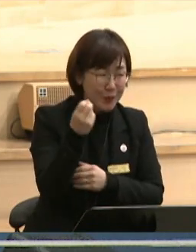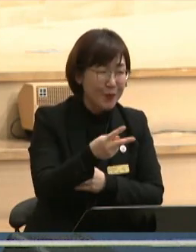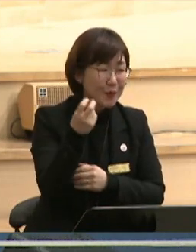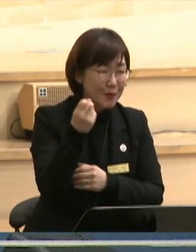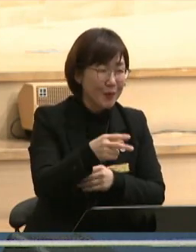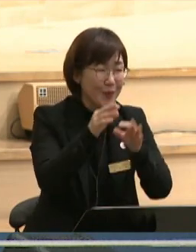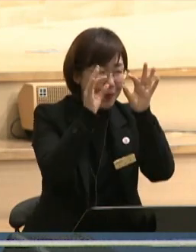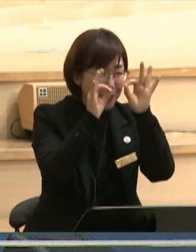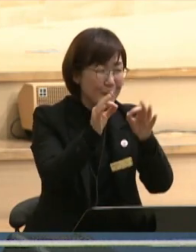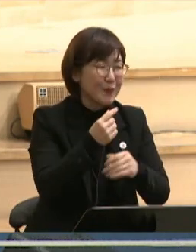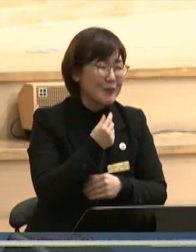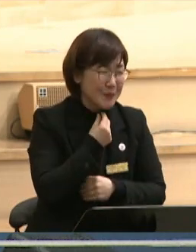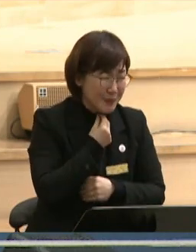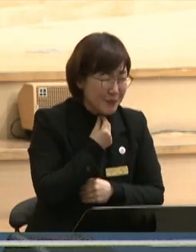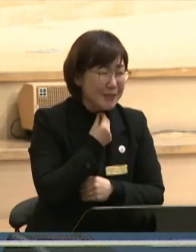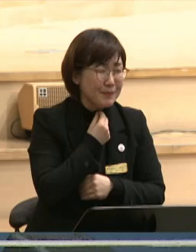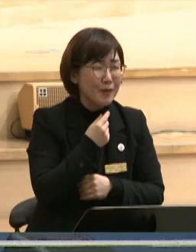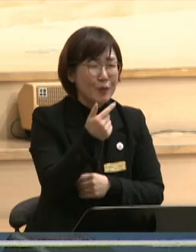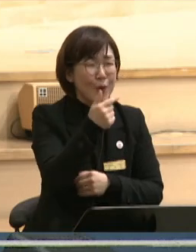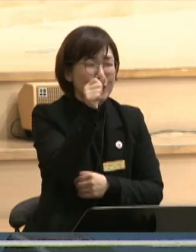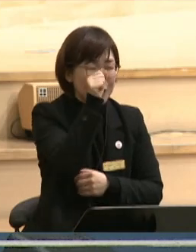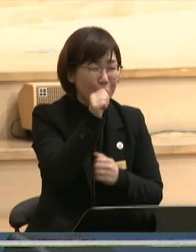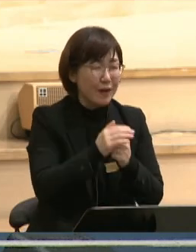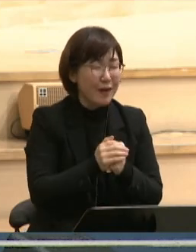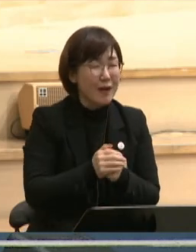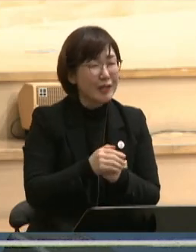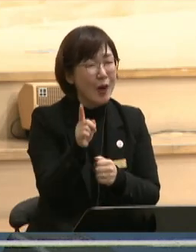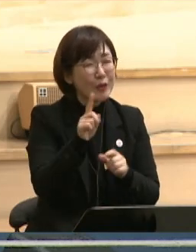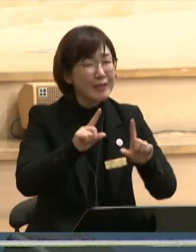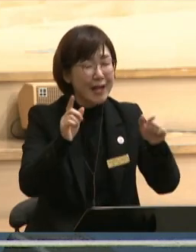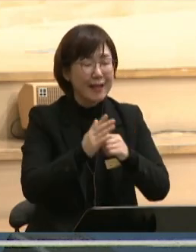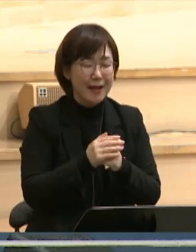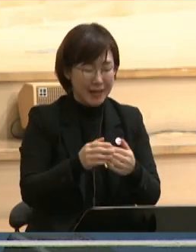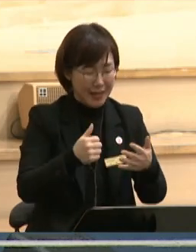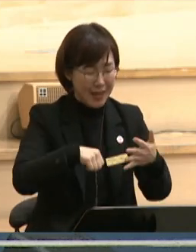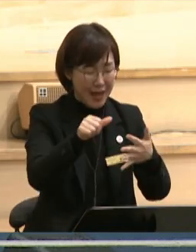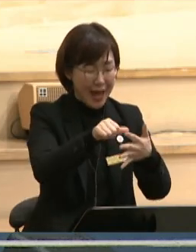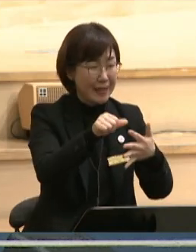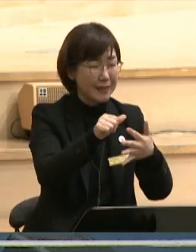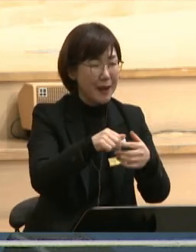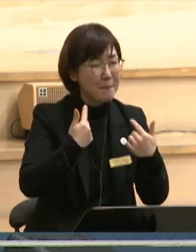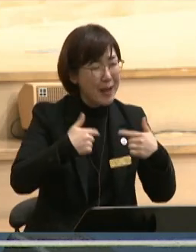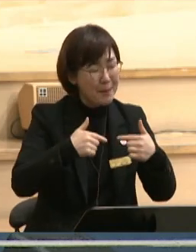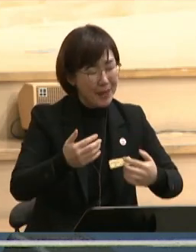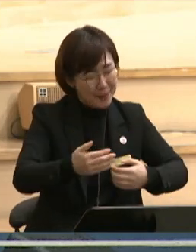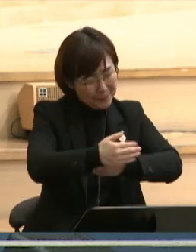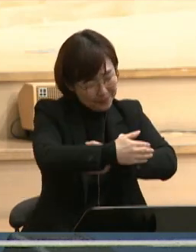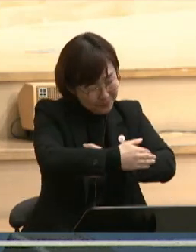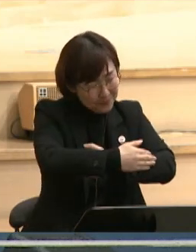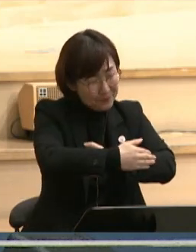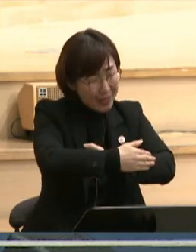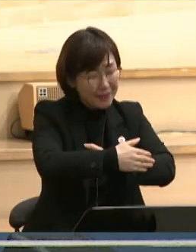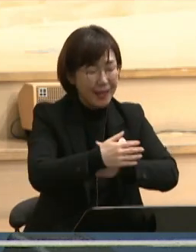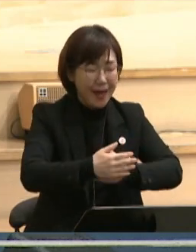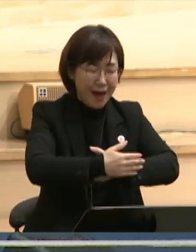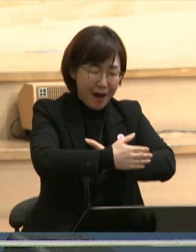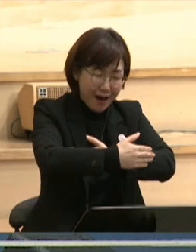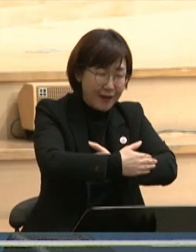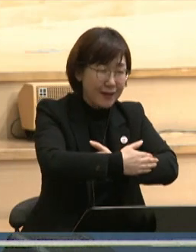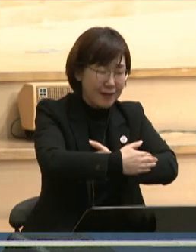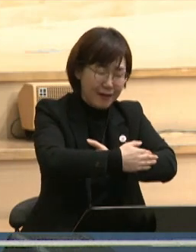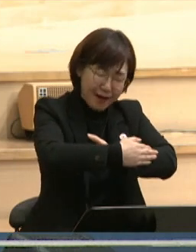좋은 거야 하루는 제가 제 아들을 앉는데 매일매일 안아주죠 앉는데 않아도